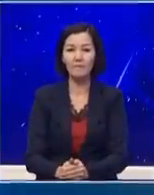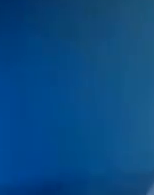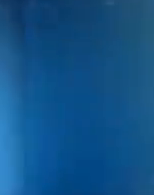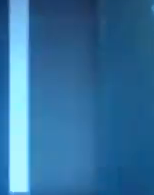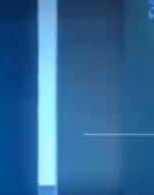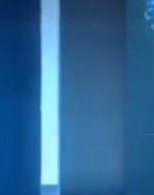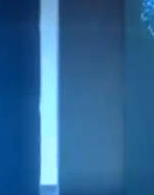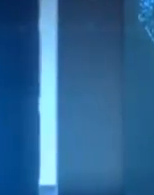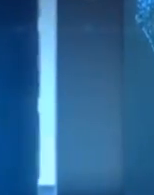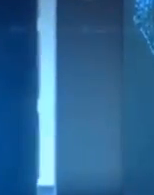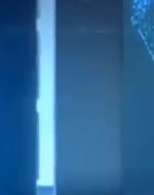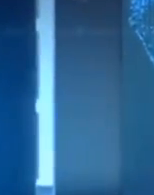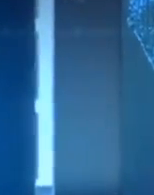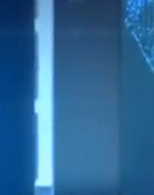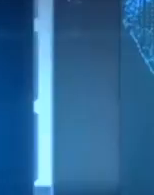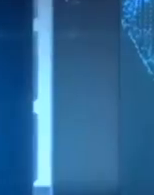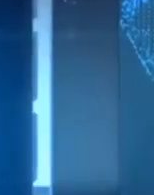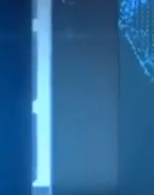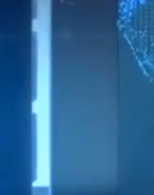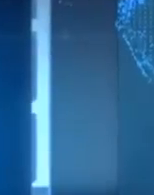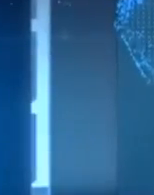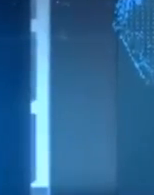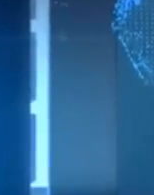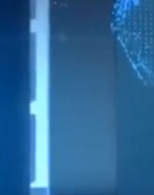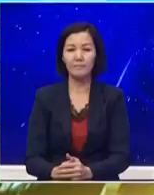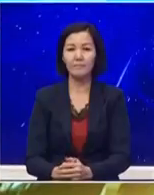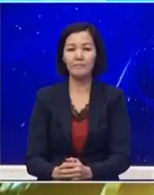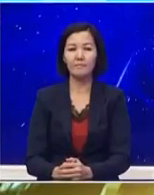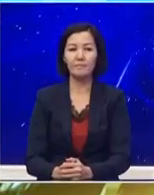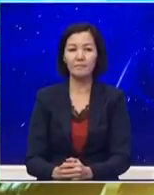Ақжаркенова, Ерболат Антелев, Жетісу телеарнасы.